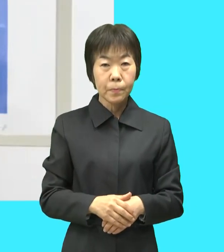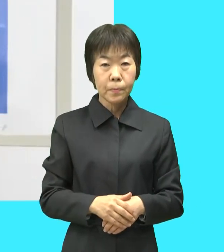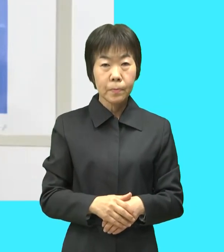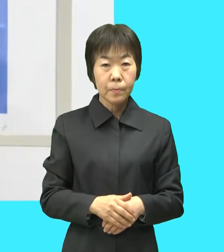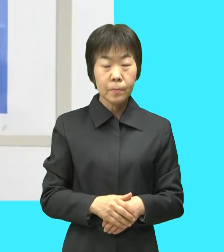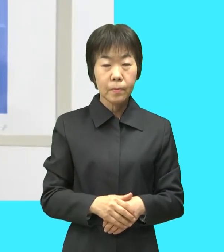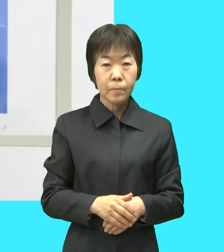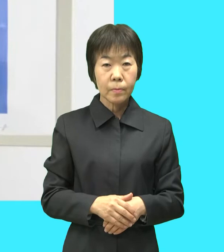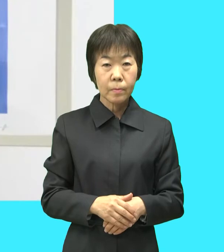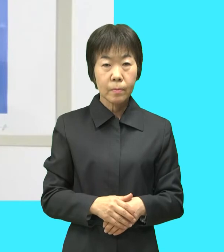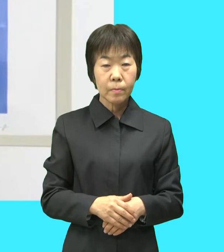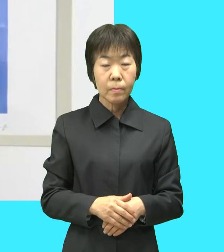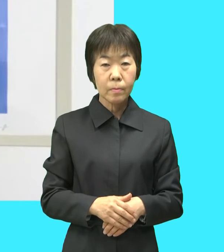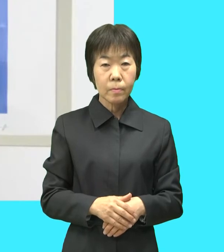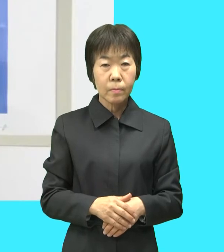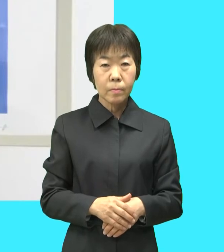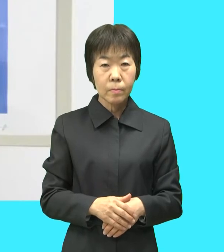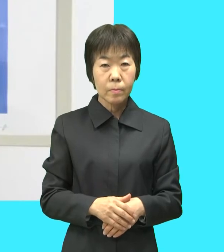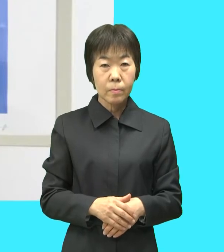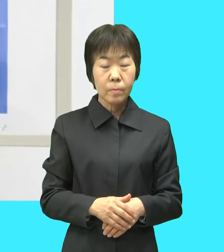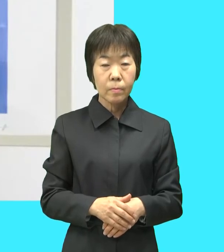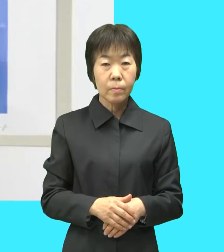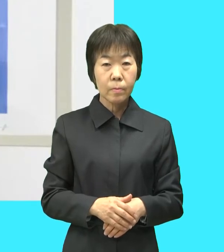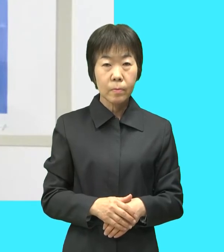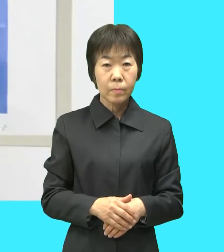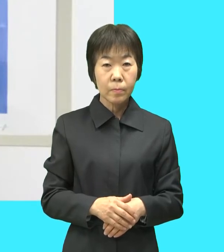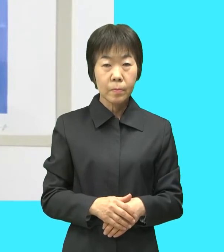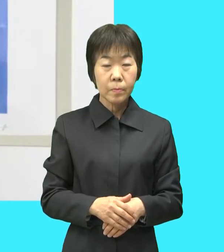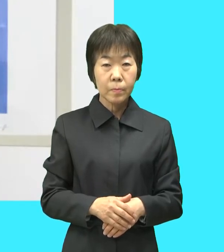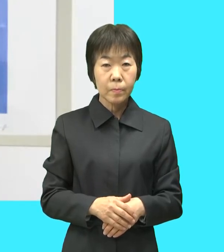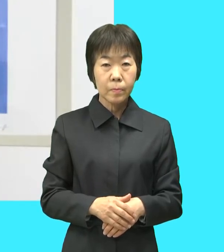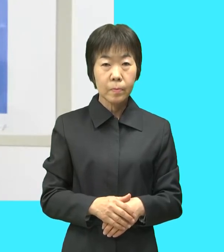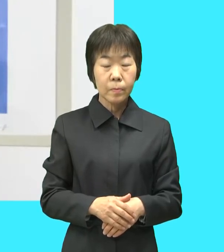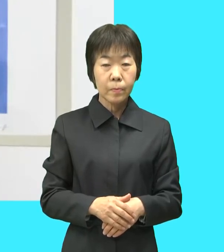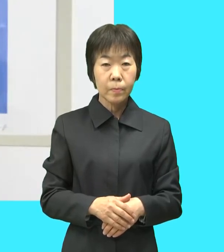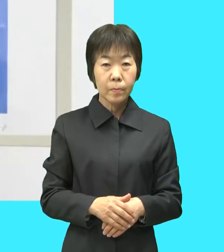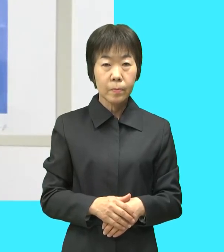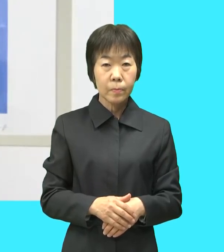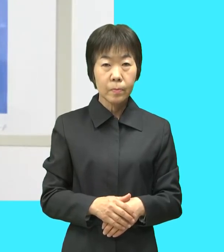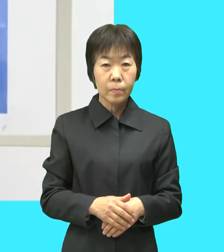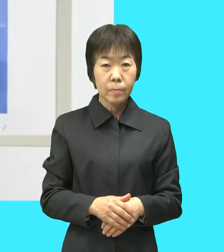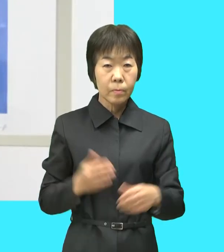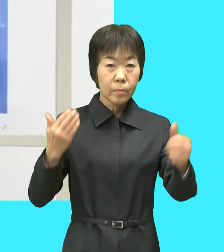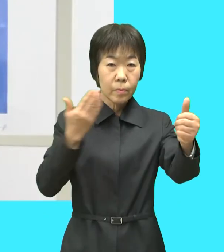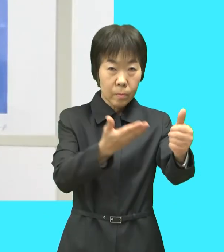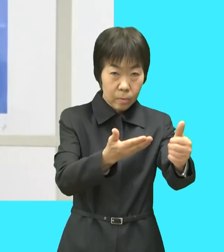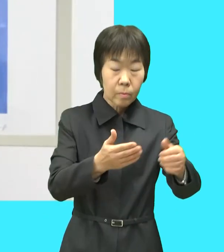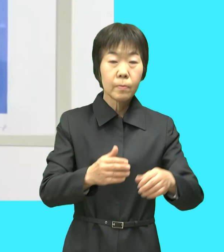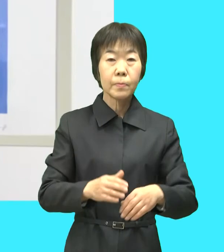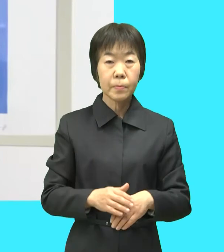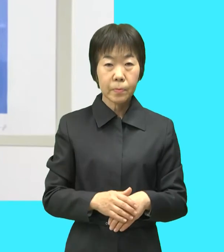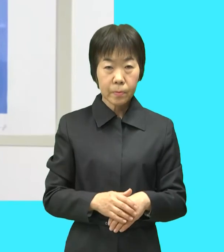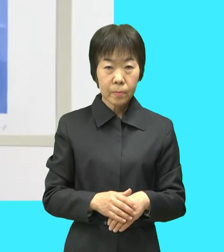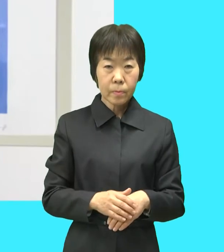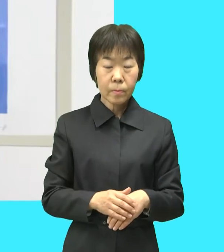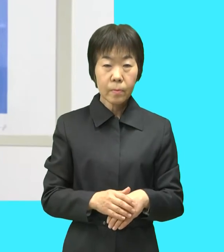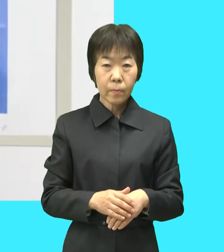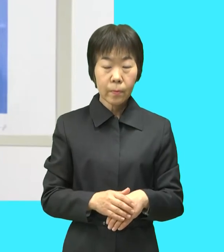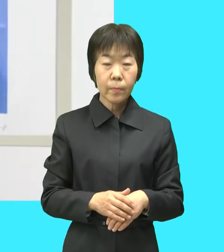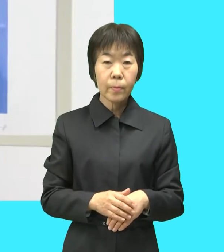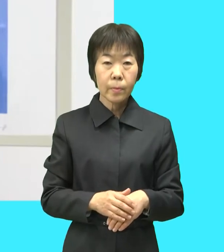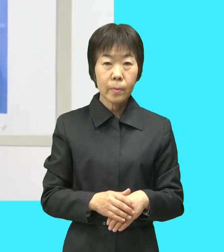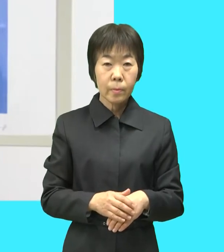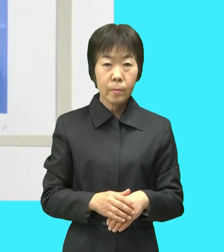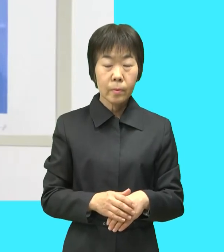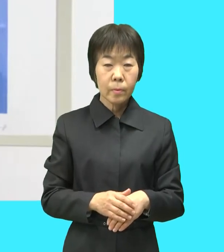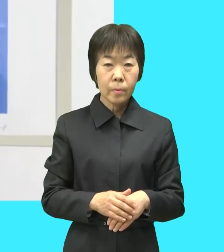その他はございますでしょうか。じゃあ前から、ね、朝日さん、 はい、 朝日新聞の小手川と申します。 はい。 お願いします。